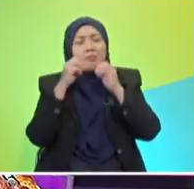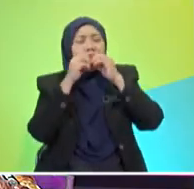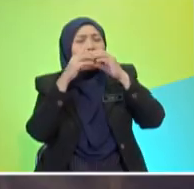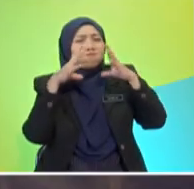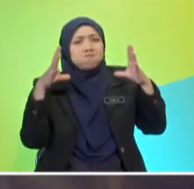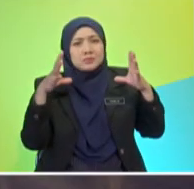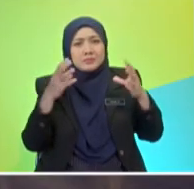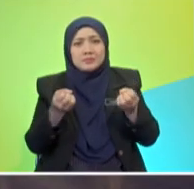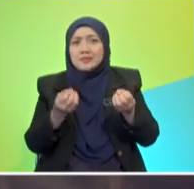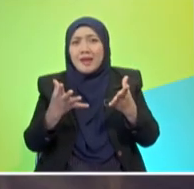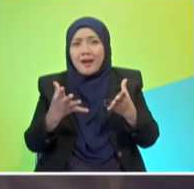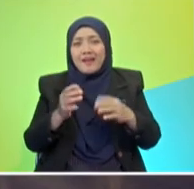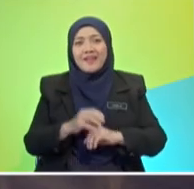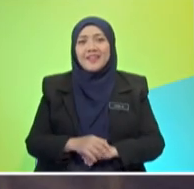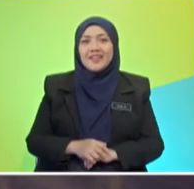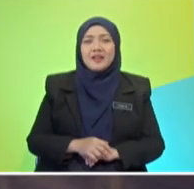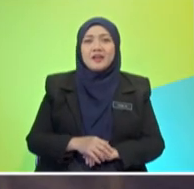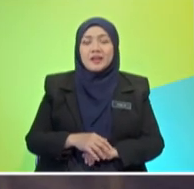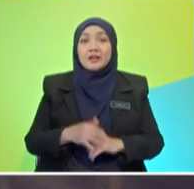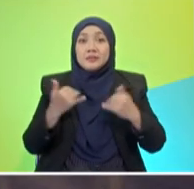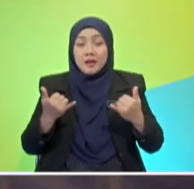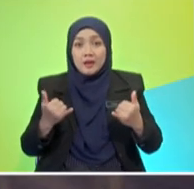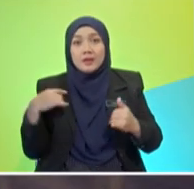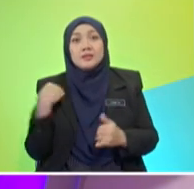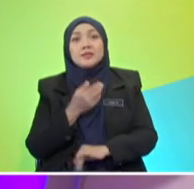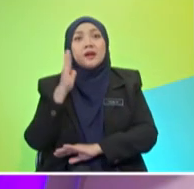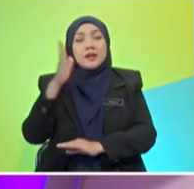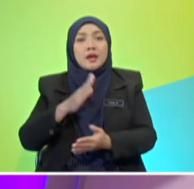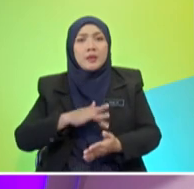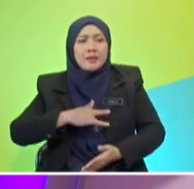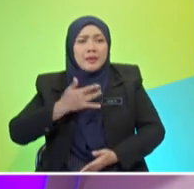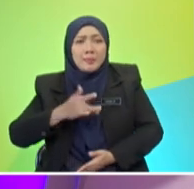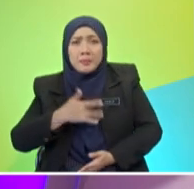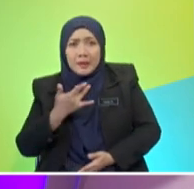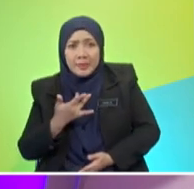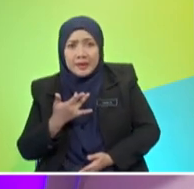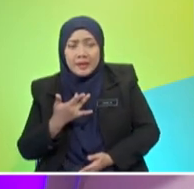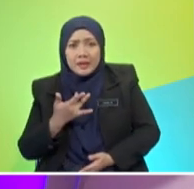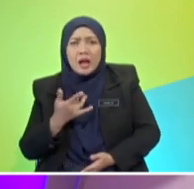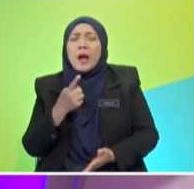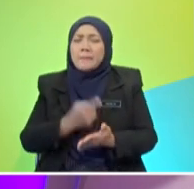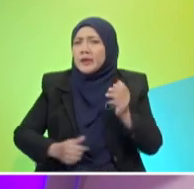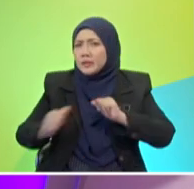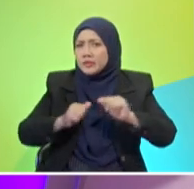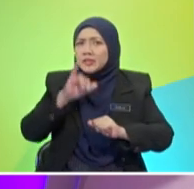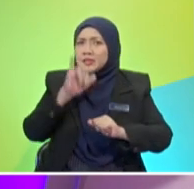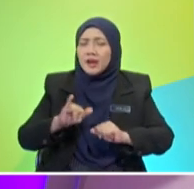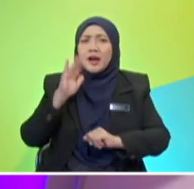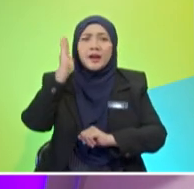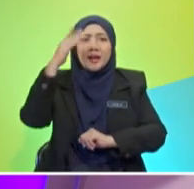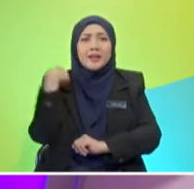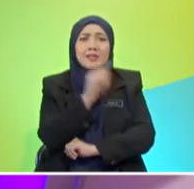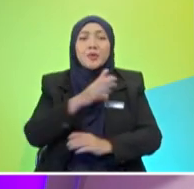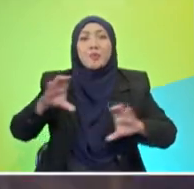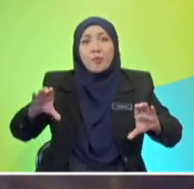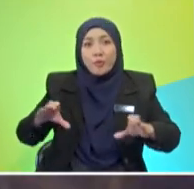belajar membuat ramalan. Apa yang akan berlaku terhadap aktiviti yang kita nak buat ni? Sekarang cikgu nak Sean ni